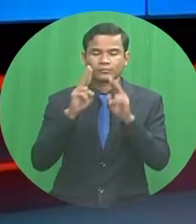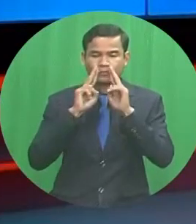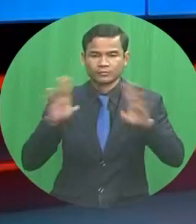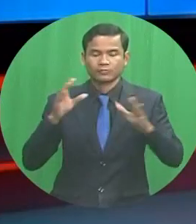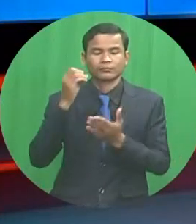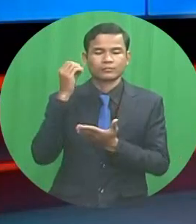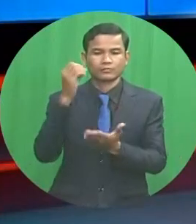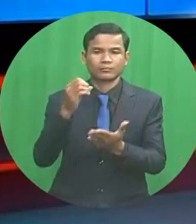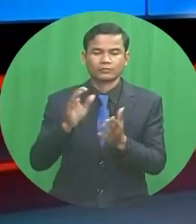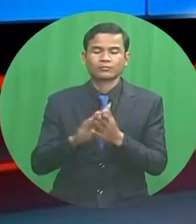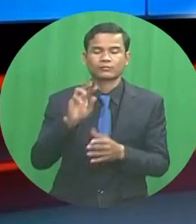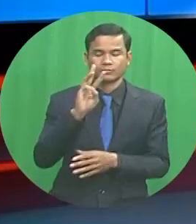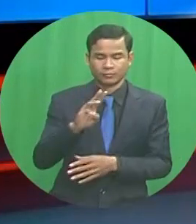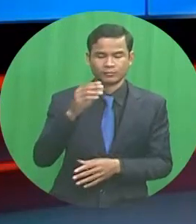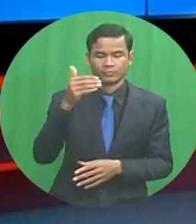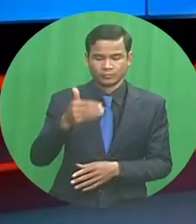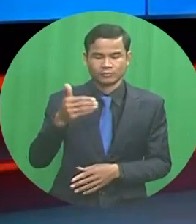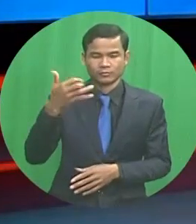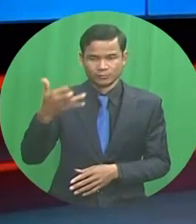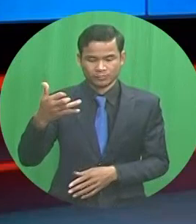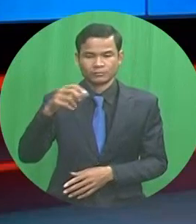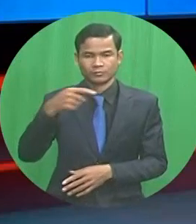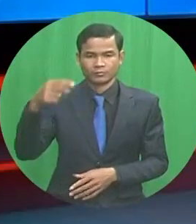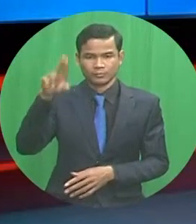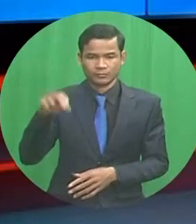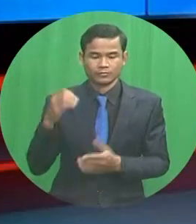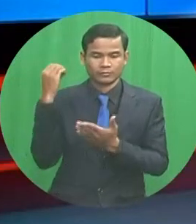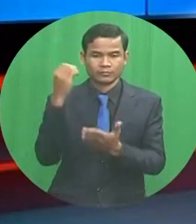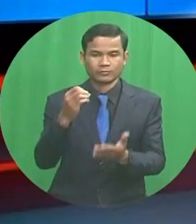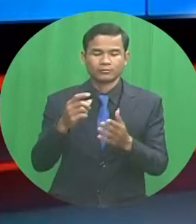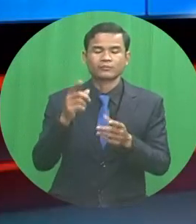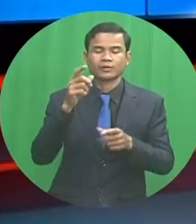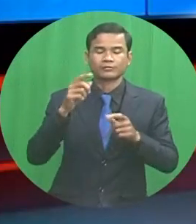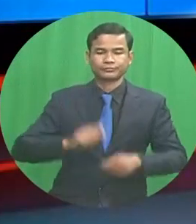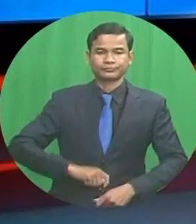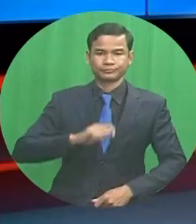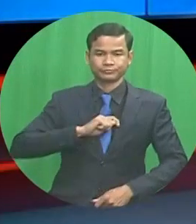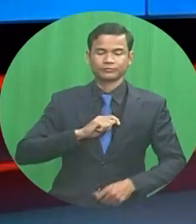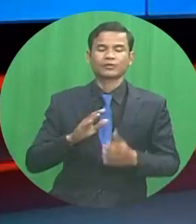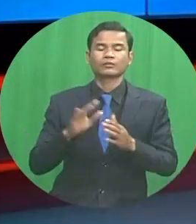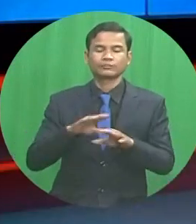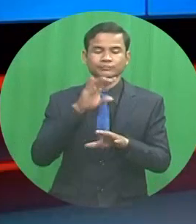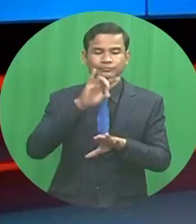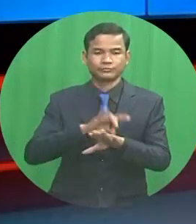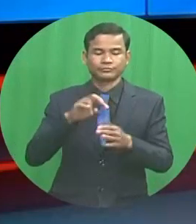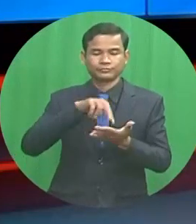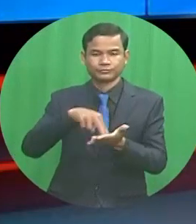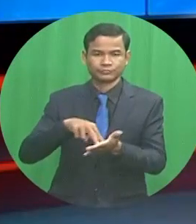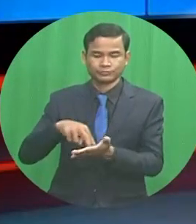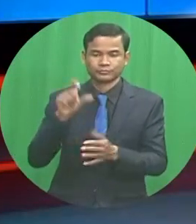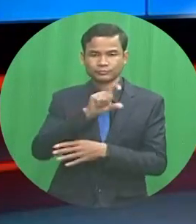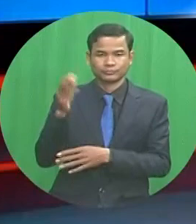កប្រាក់ចំនួន397លានដុល្លារអាមេរិកដើម្បីជួយដល់អ្នករស់រានមានជីវិតក្រោយពីរញ្ជួយដីកាលពីសប្ដាហ៍មុ